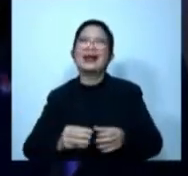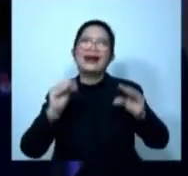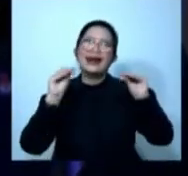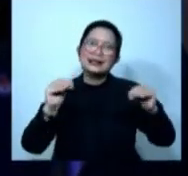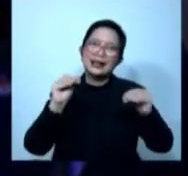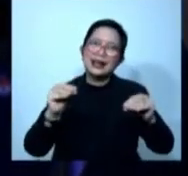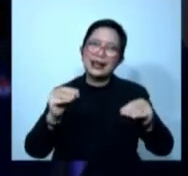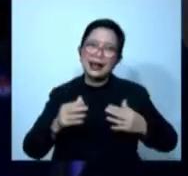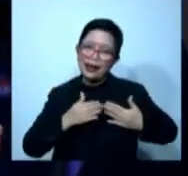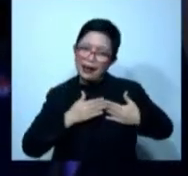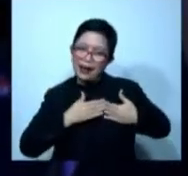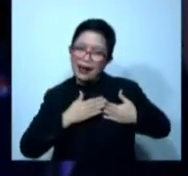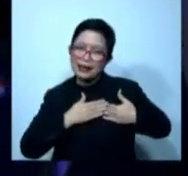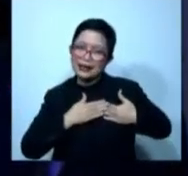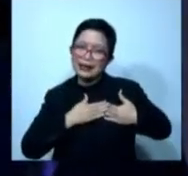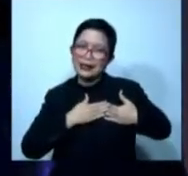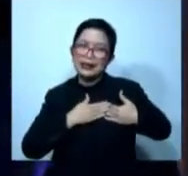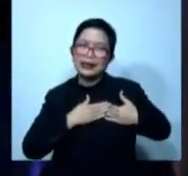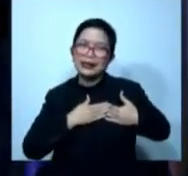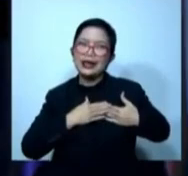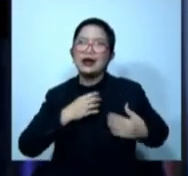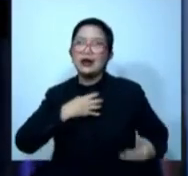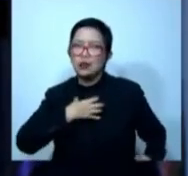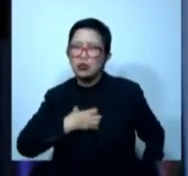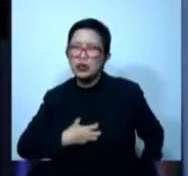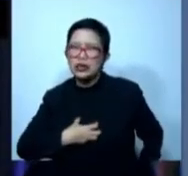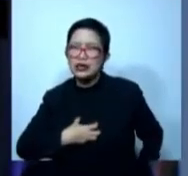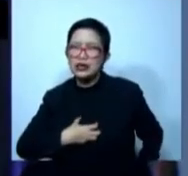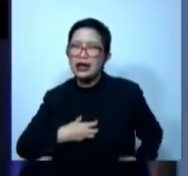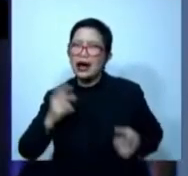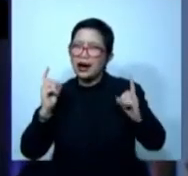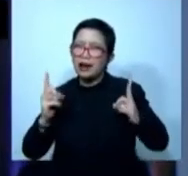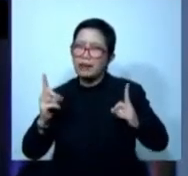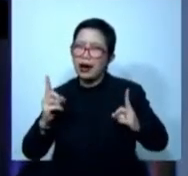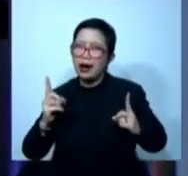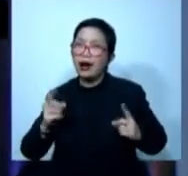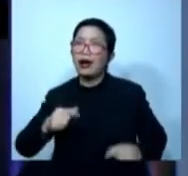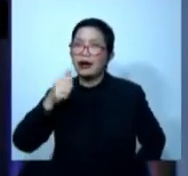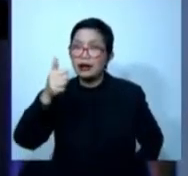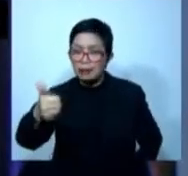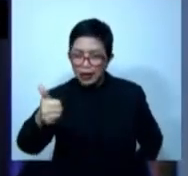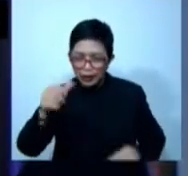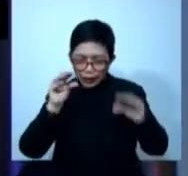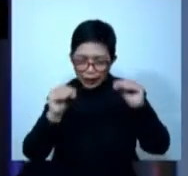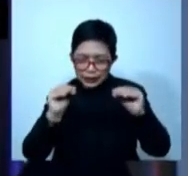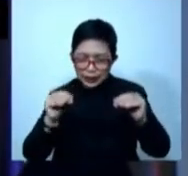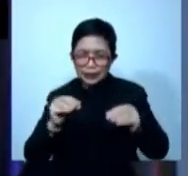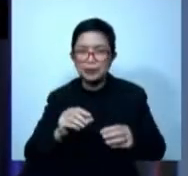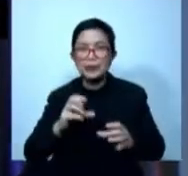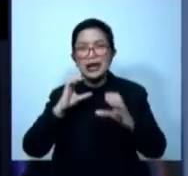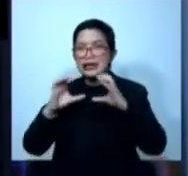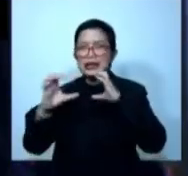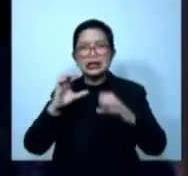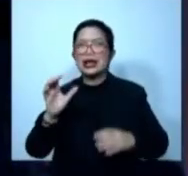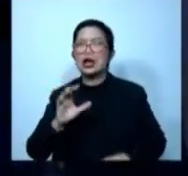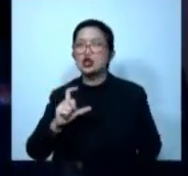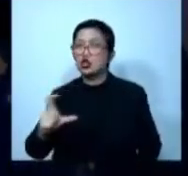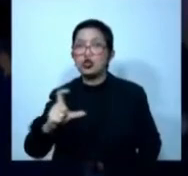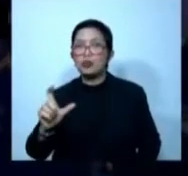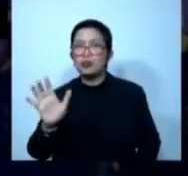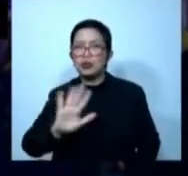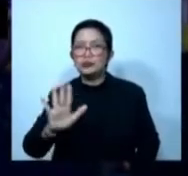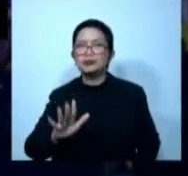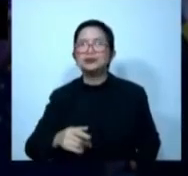budi pekerti yang luhur dengan moderasi agama yang ada Bapak Ibu cerita ini belum cukup saya berjalan